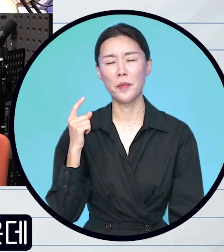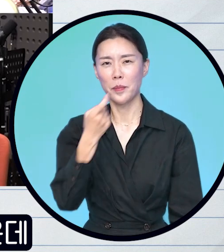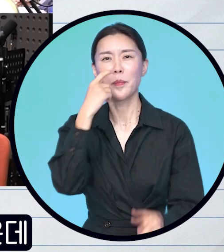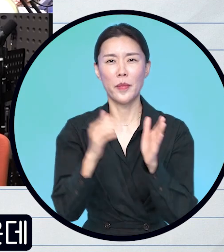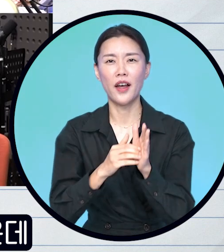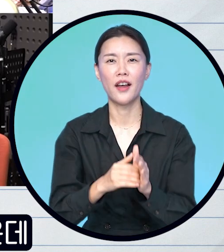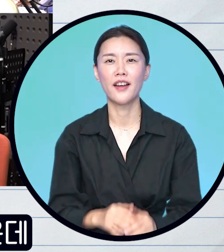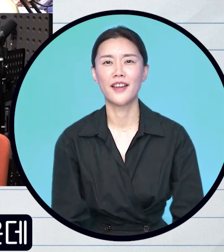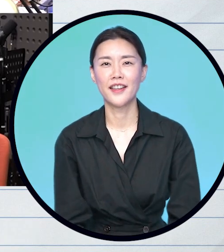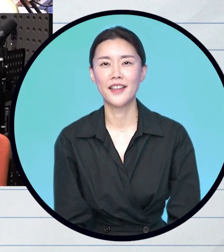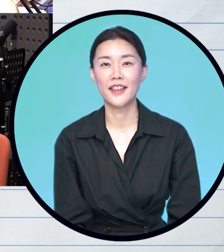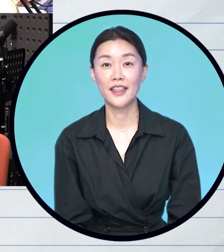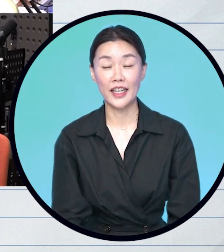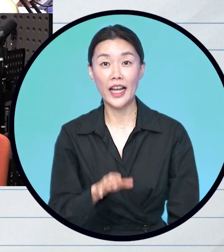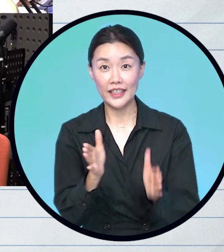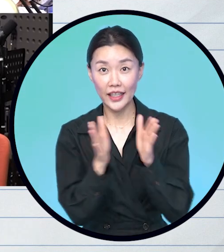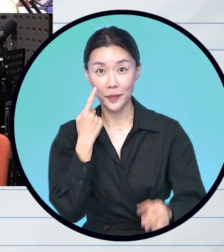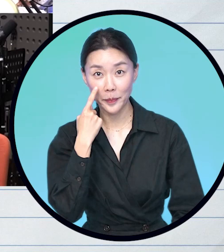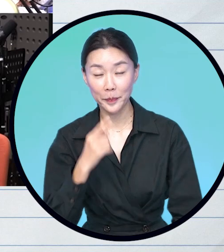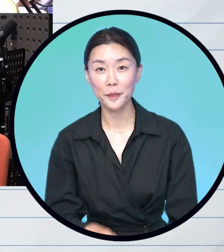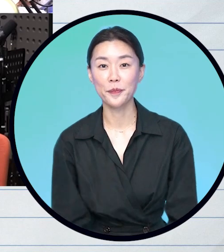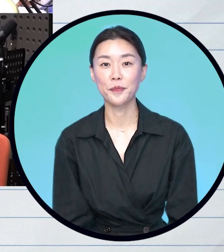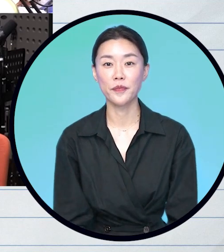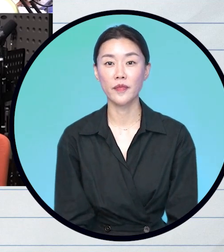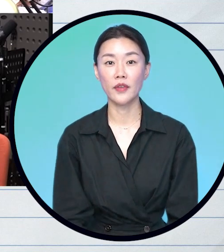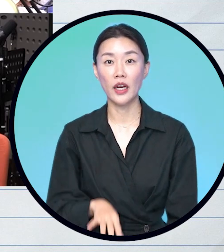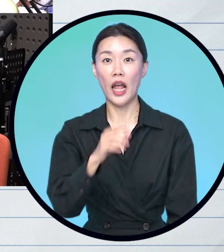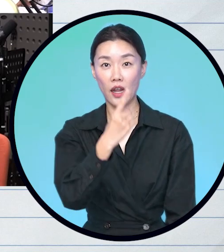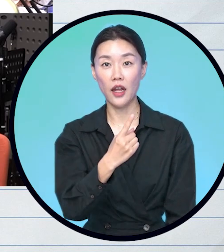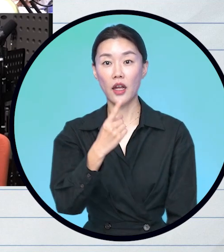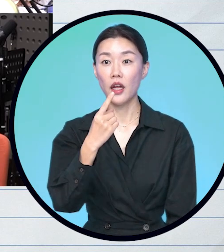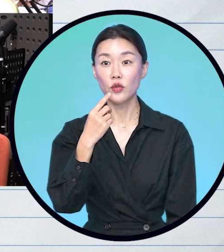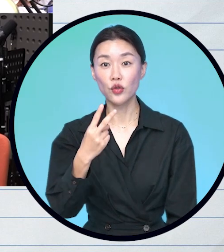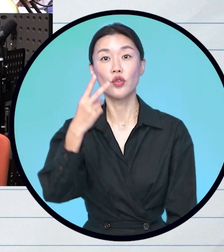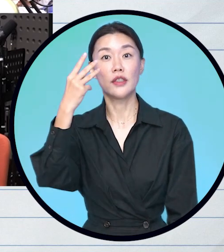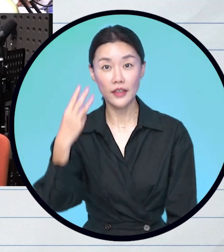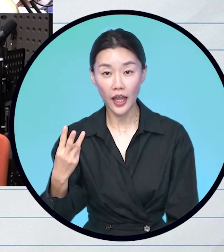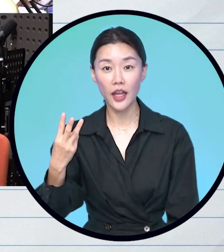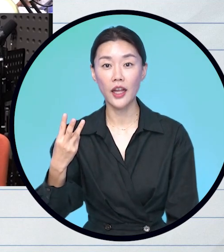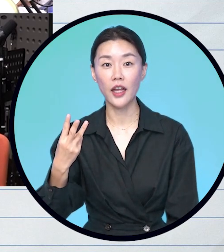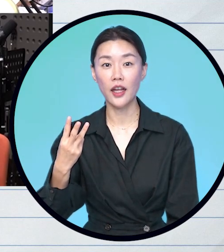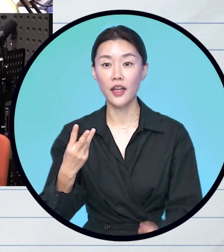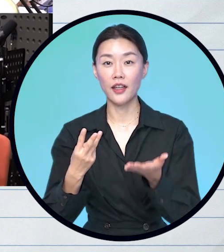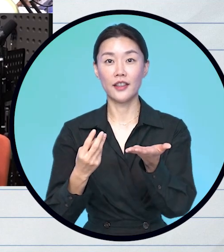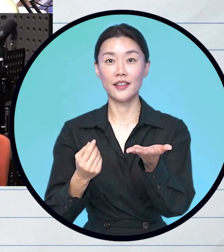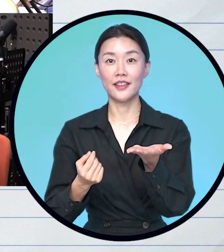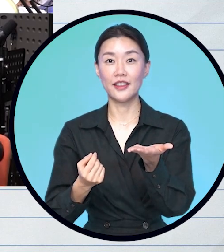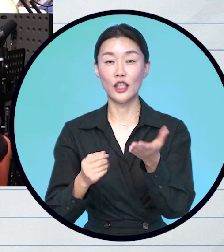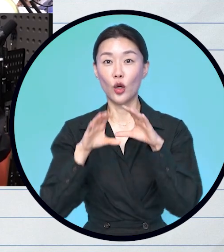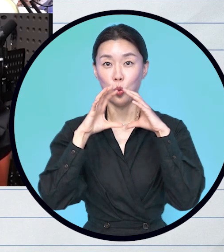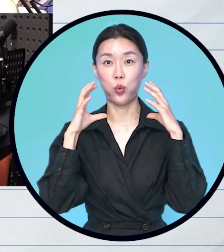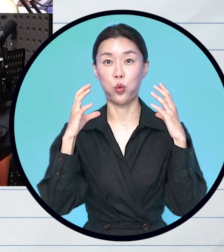것 같은데. 한번 가볼까요? 그럴까요? 네. 하나, 두, 오, 둘, 네. 셋. 아, 지금 풍선